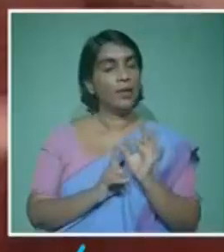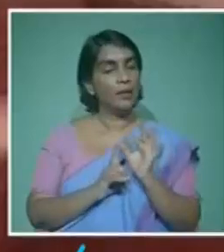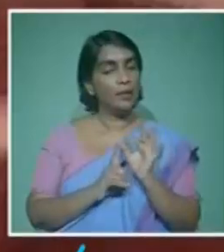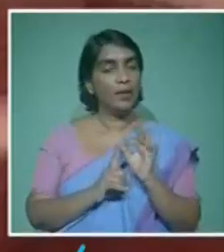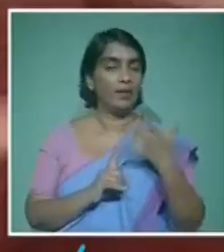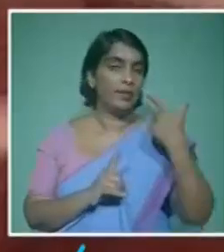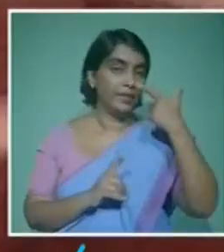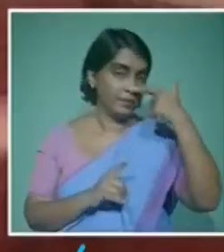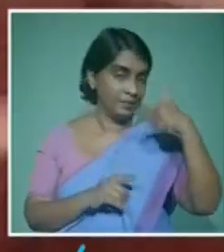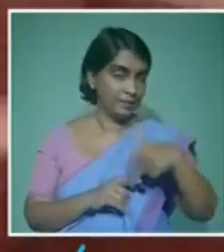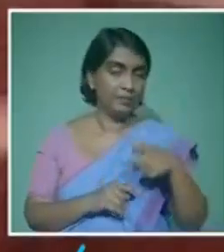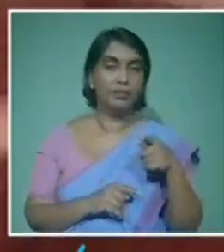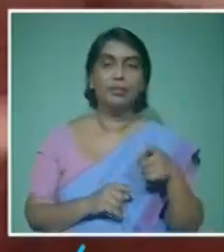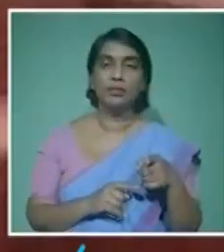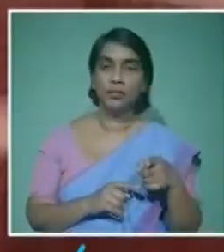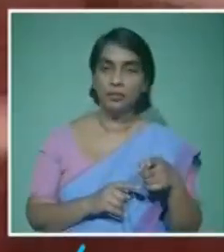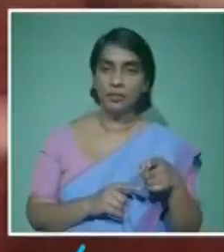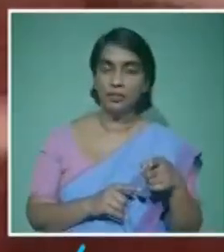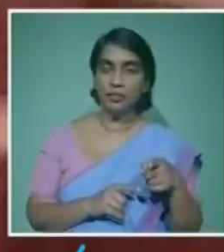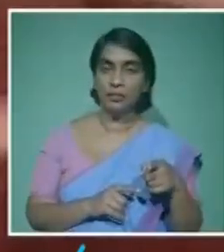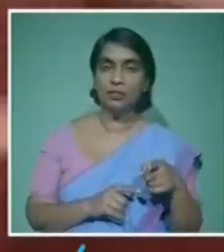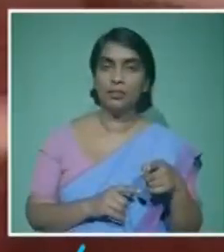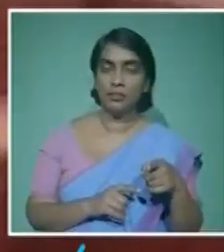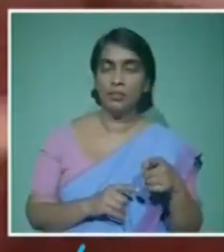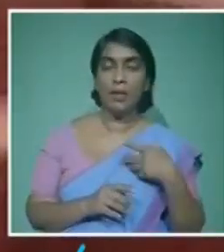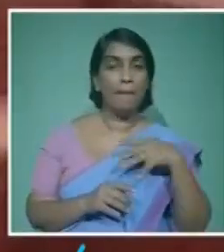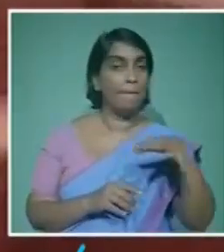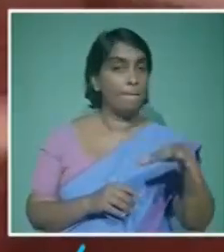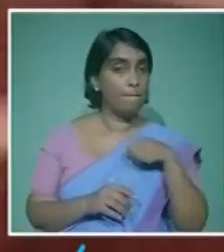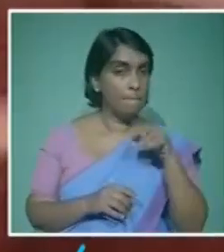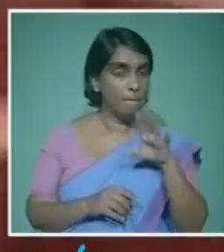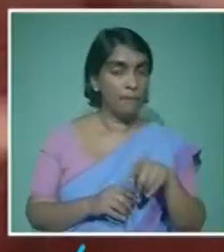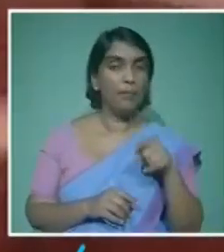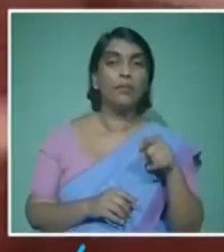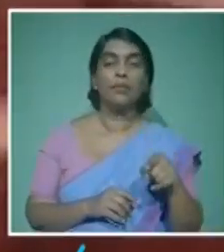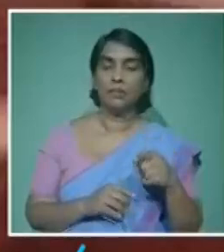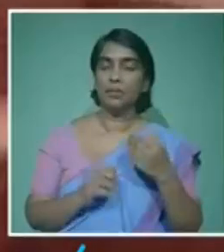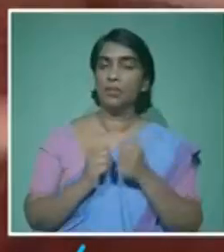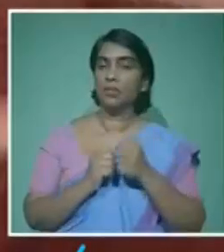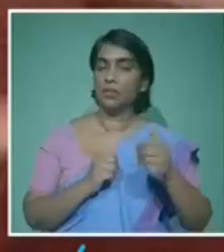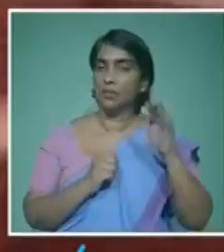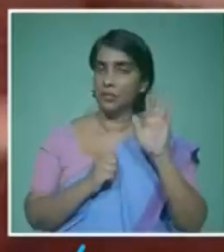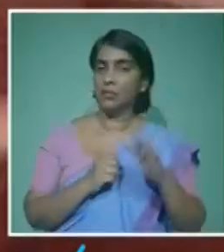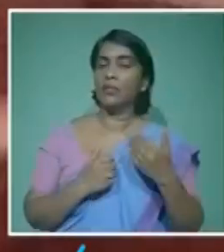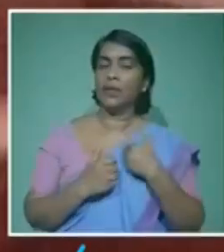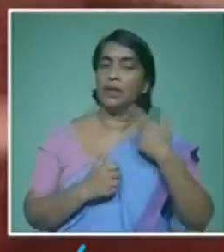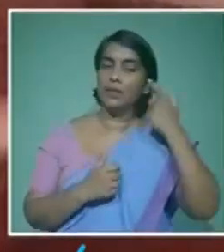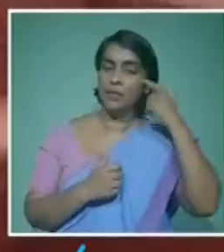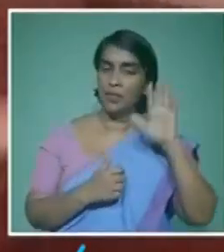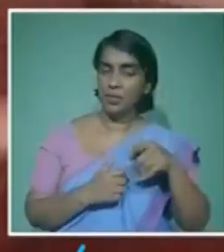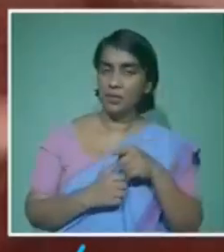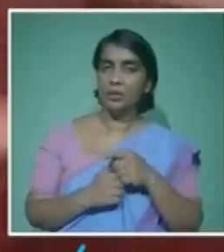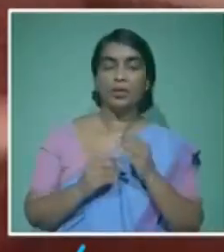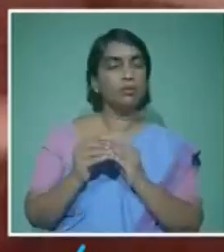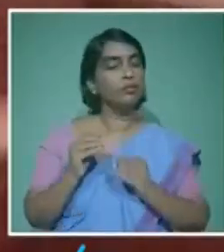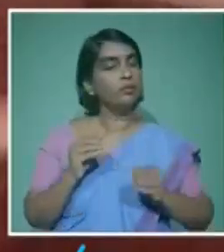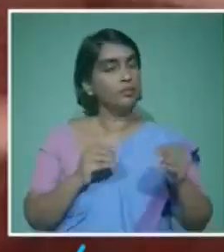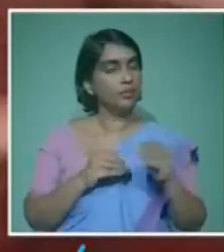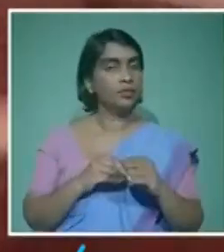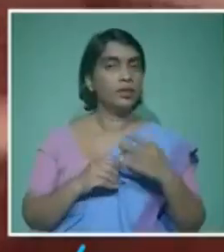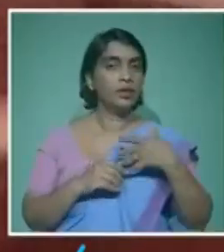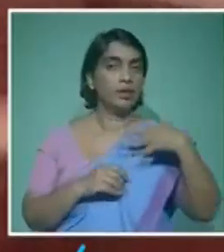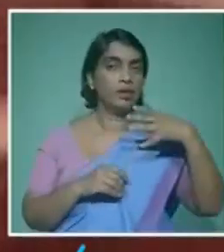மூலமாக பயந்து வருகின்றன. அதே நேரம் நாம் மாற்று வல சக்திகள் தொடர்பிலும் அவதானம் செலுத்தி வருகின்றோம். அந்த